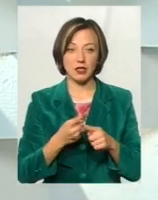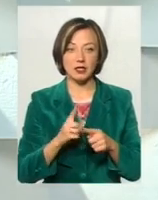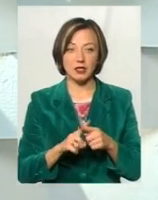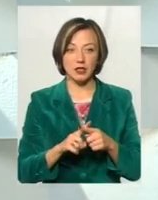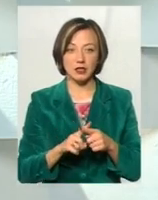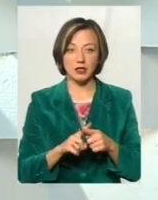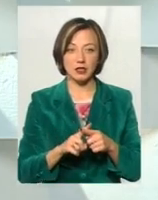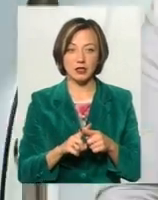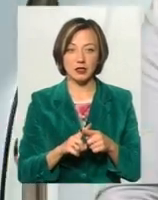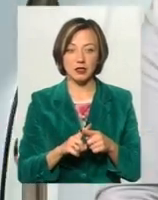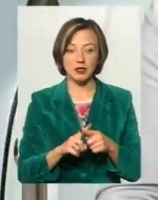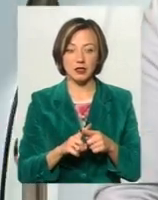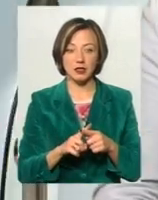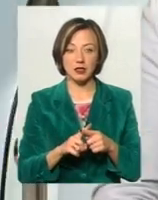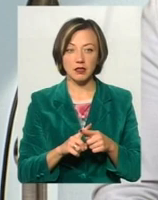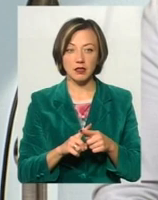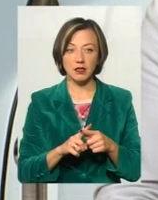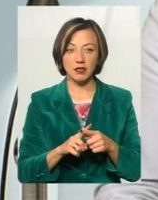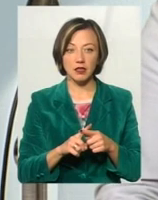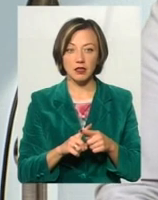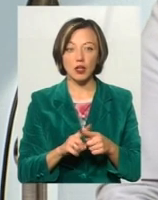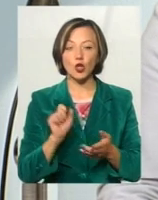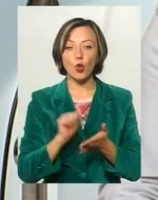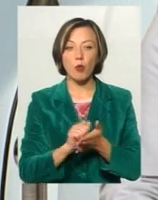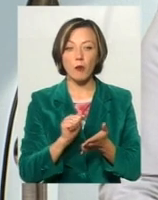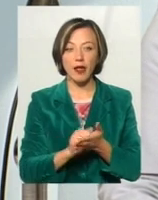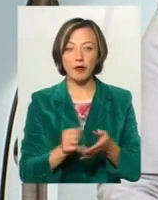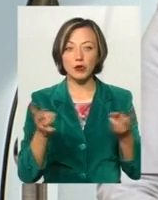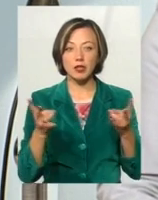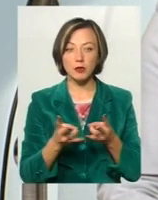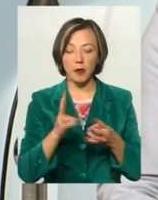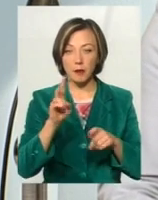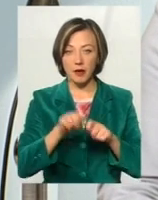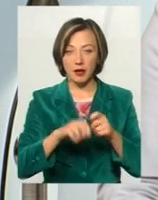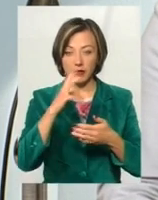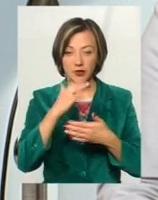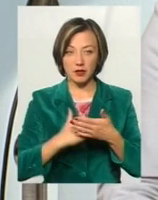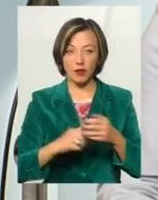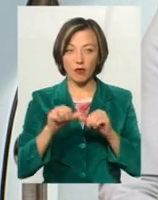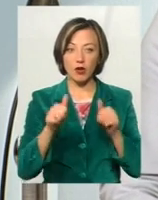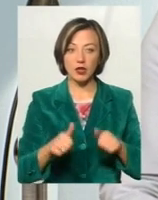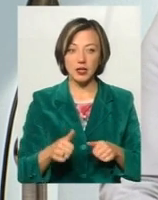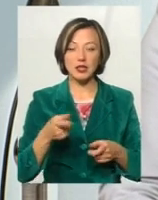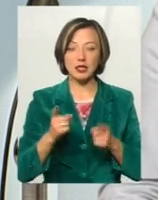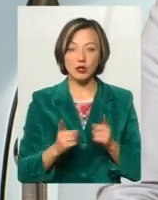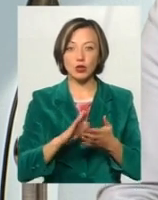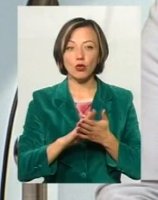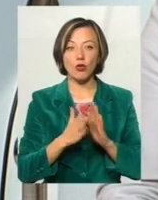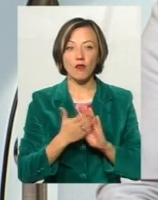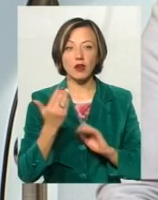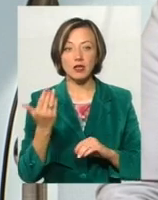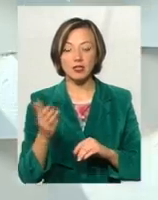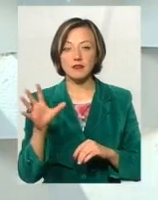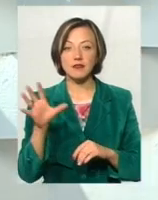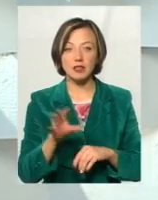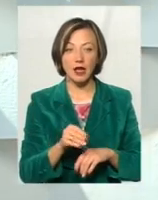крупних масштабах. Те, що в документах, які потрібно подивитися, чи правильно вони оформлені, дійсно, і договір ваш, і